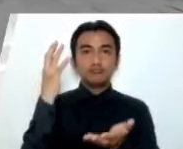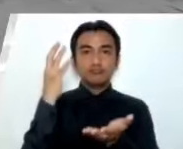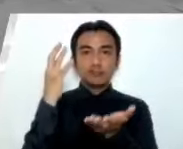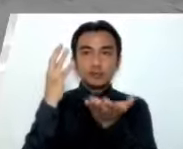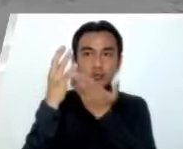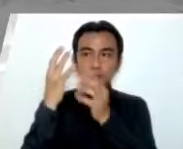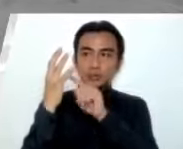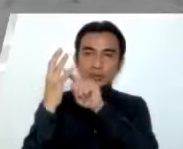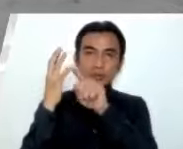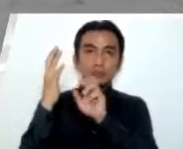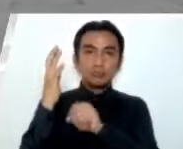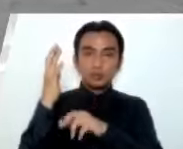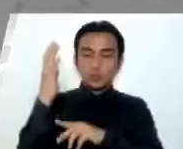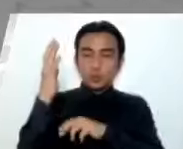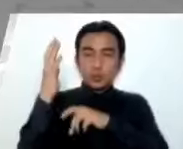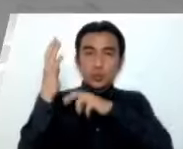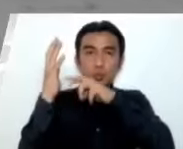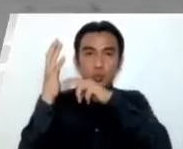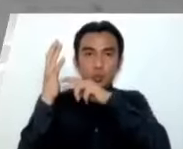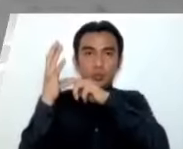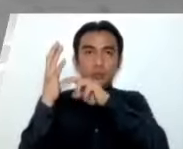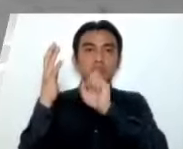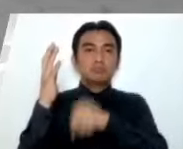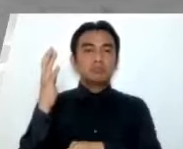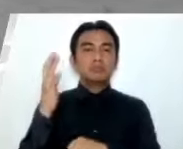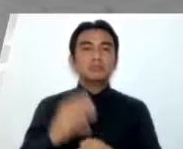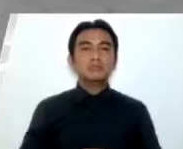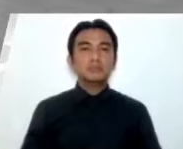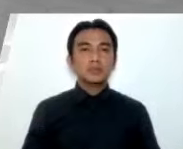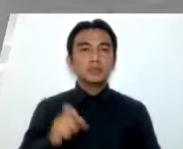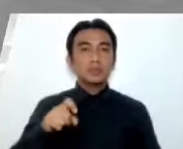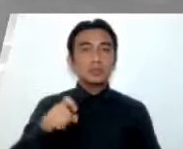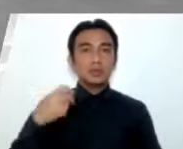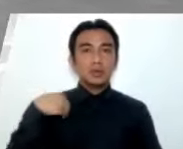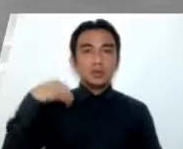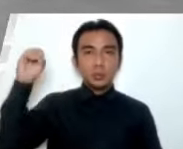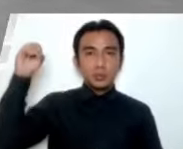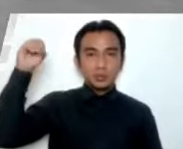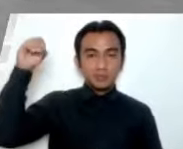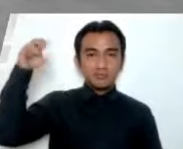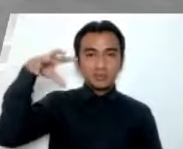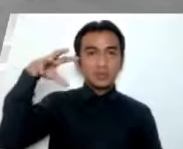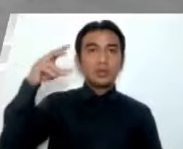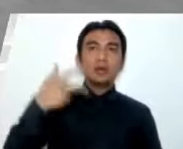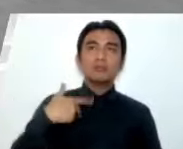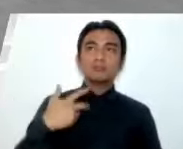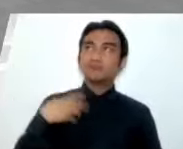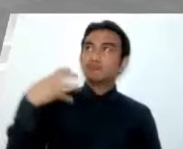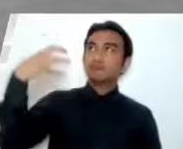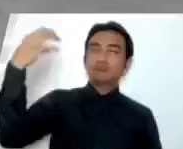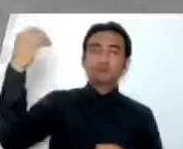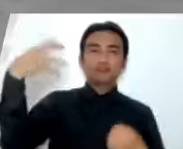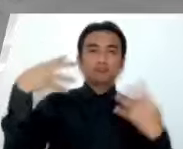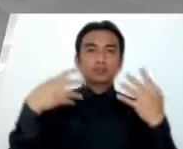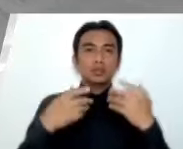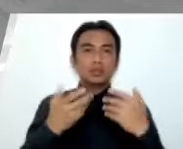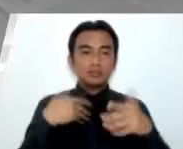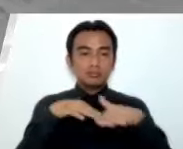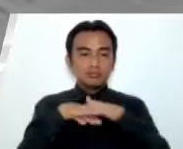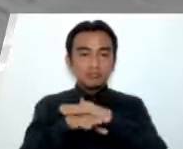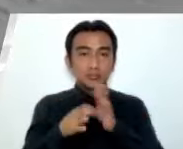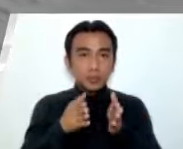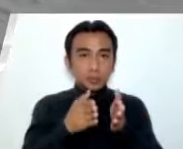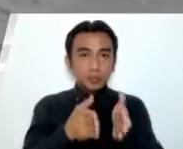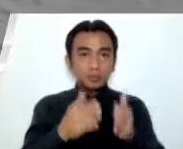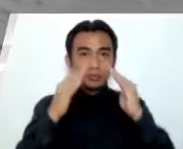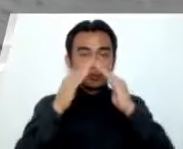akyatin ng mga kawatan. Tiyaking maliwanag o may ilaw ang inyong bakuran at ang daanan papasok sa bahay. Makakatulong din